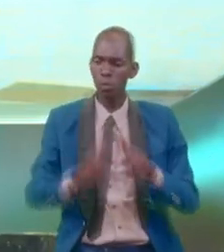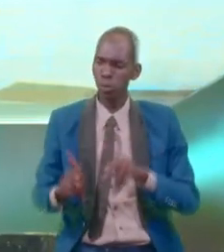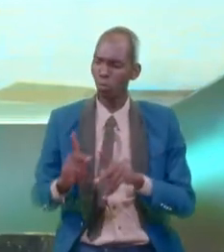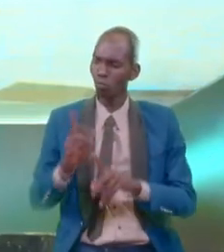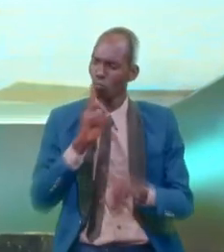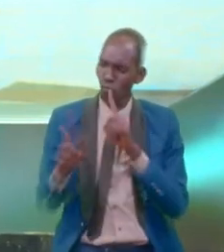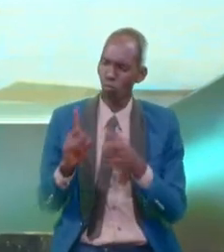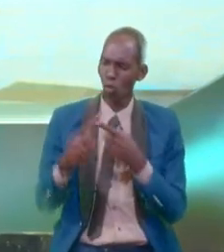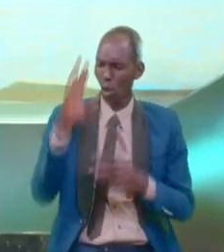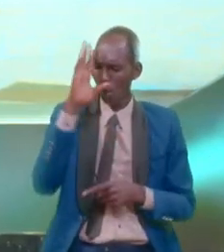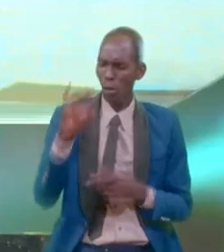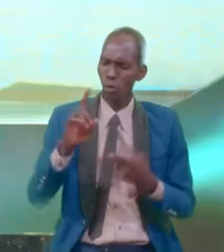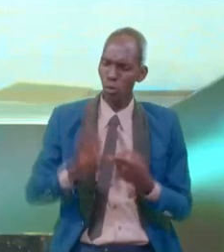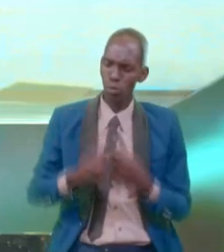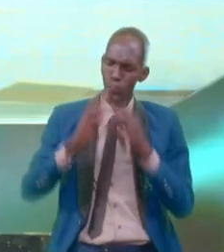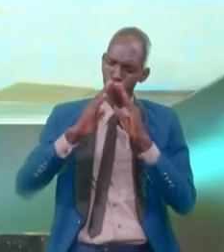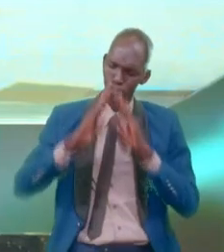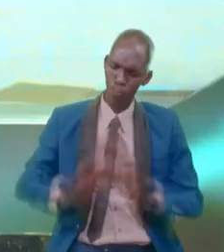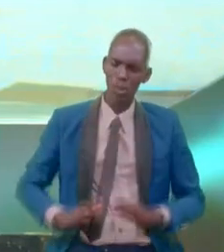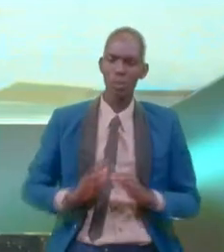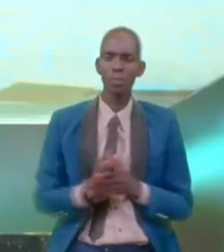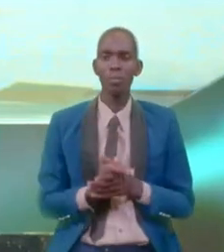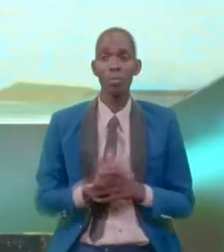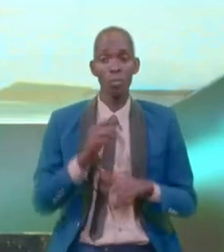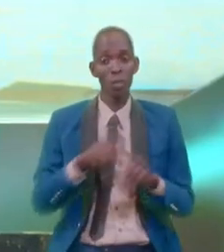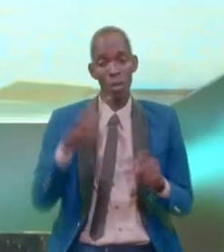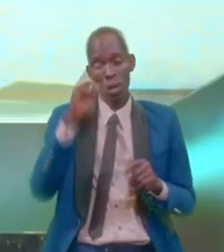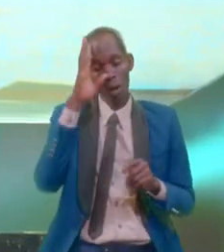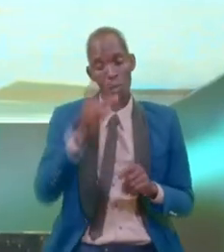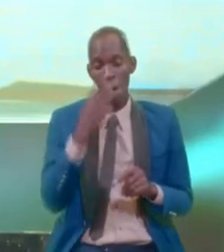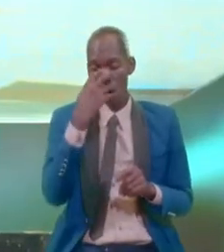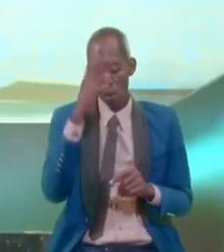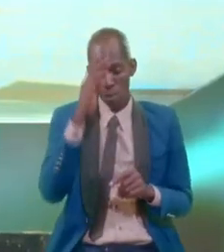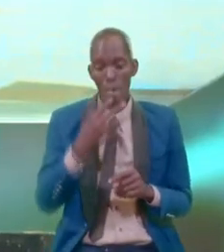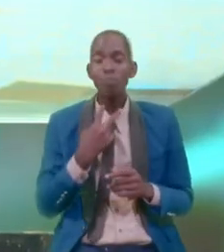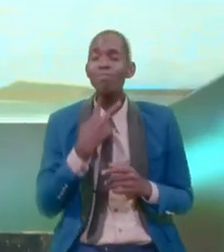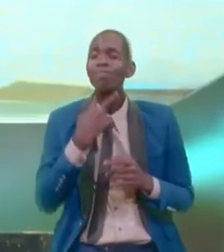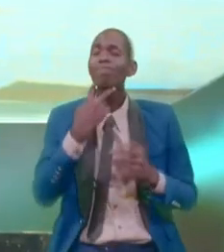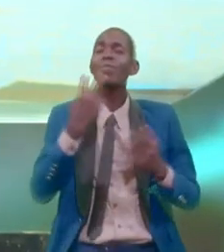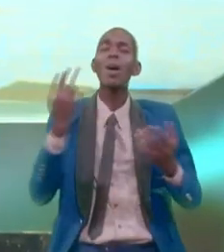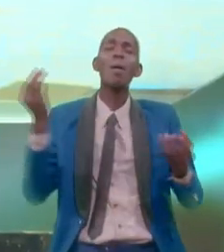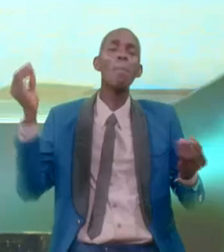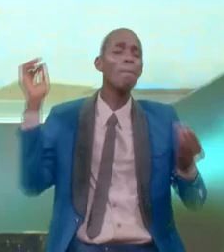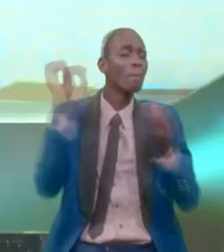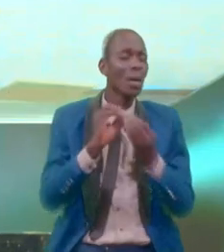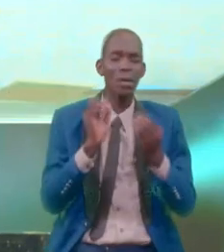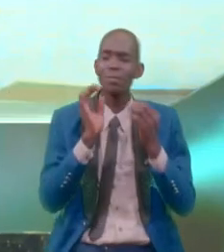le reprenaient pour le faire taire. Mais il criait beaucoup plus